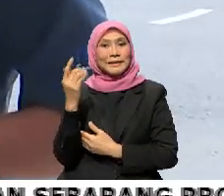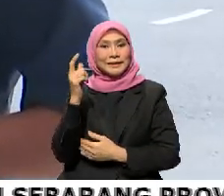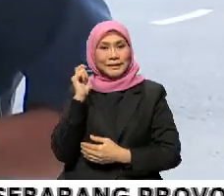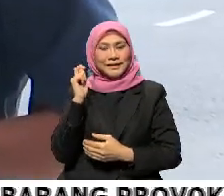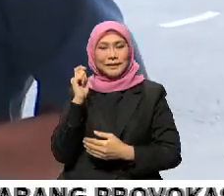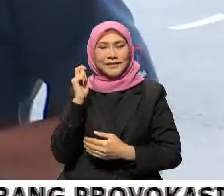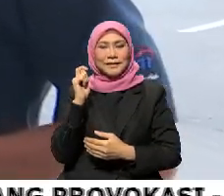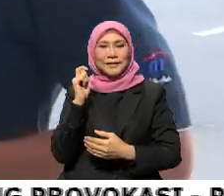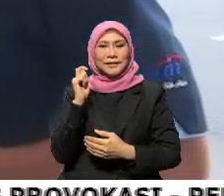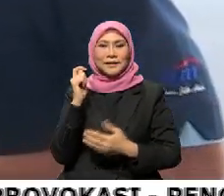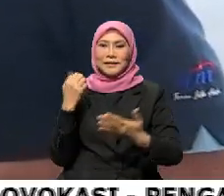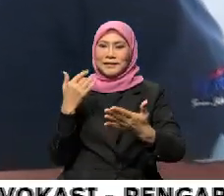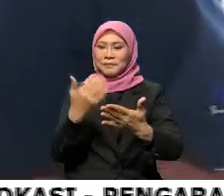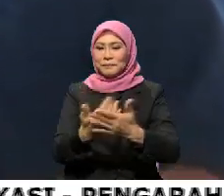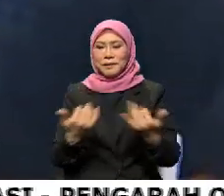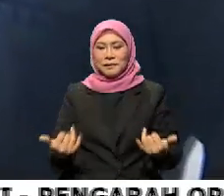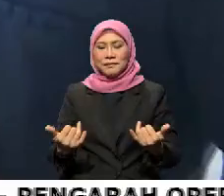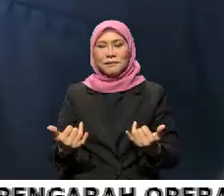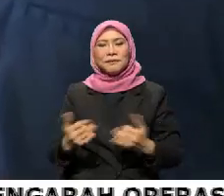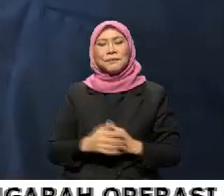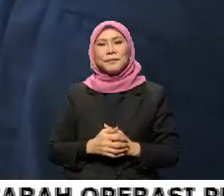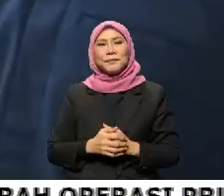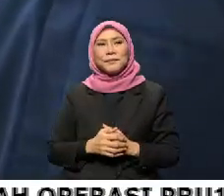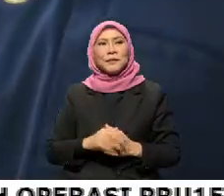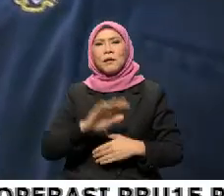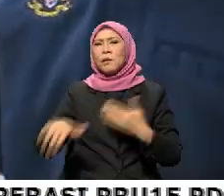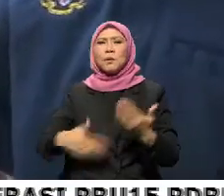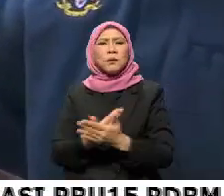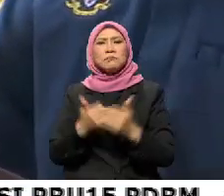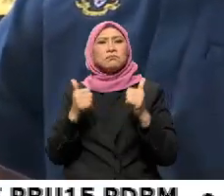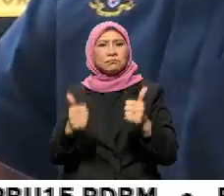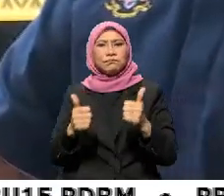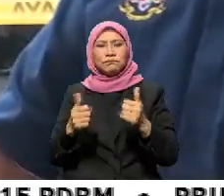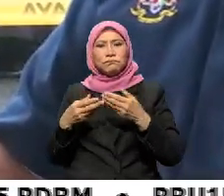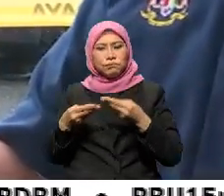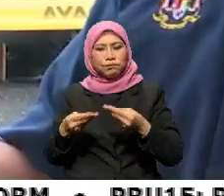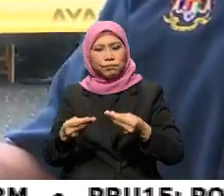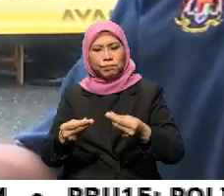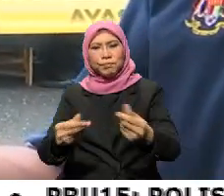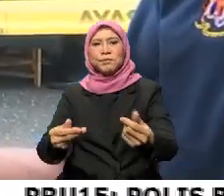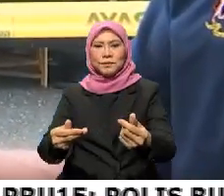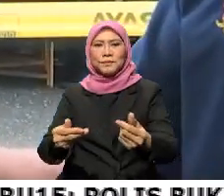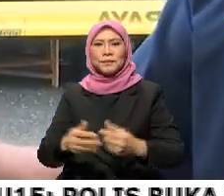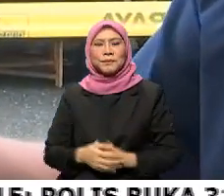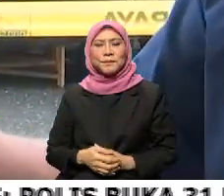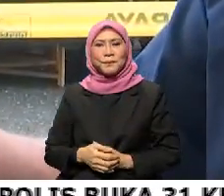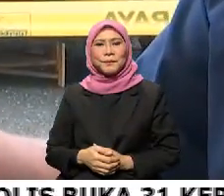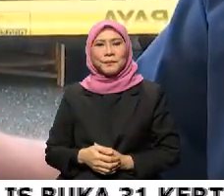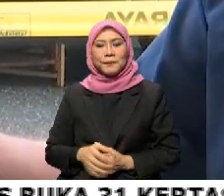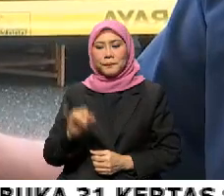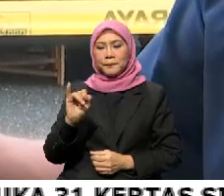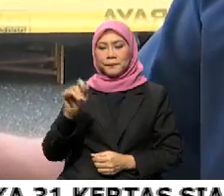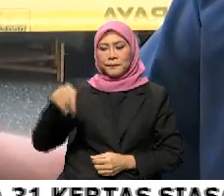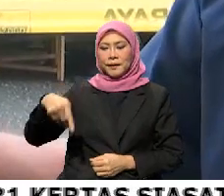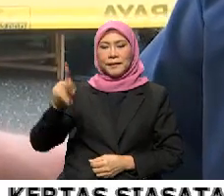pagi tadi sehingga ke sekarang ni kita tengok segalanya berjalan dengan lancar. Untuk di IPK